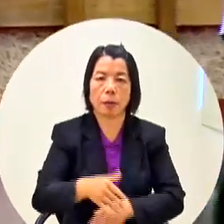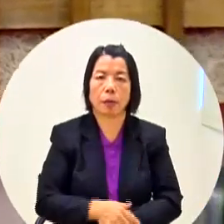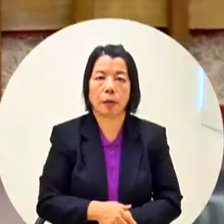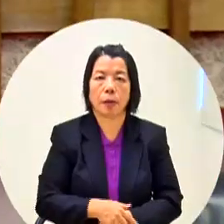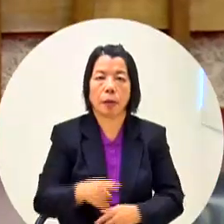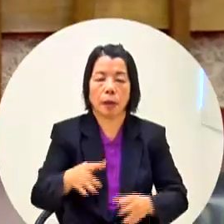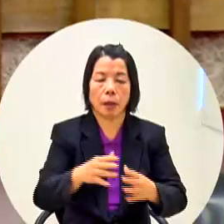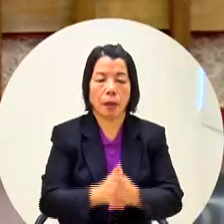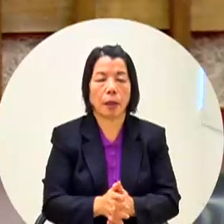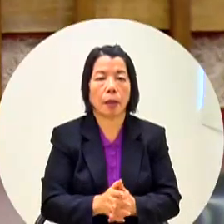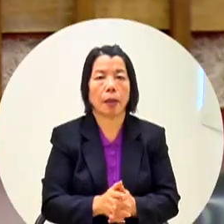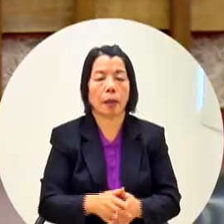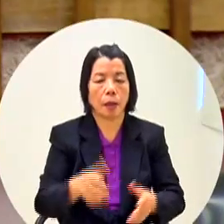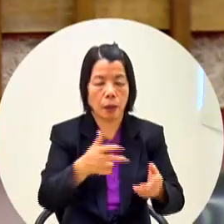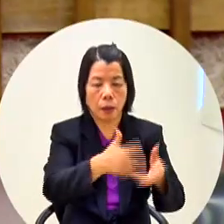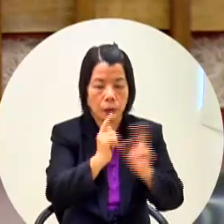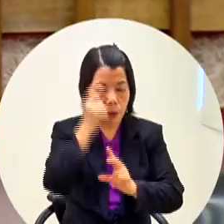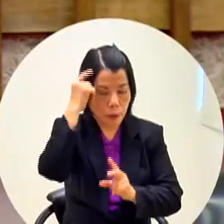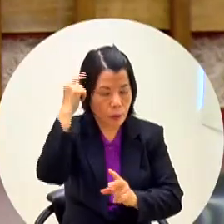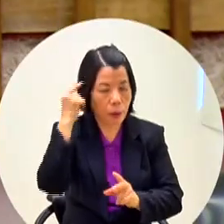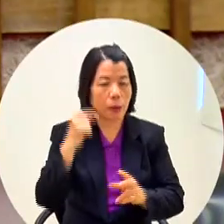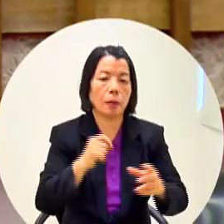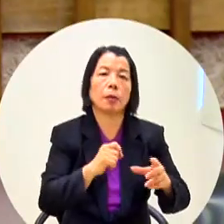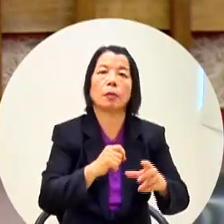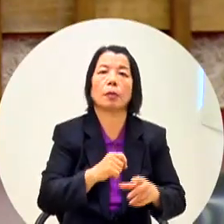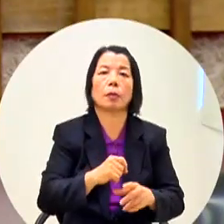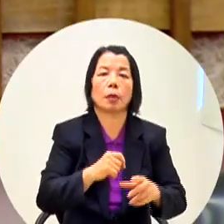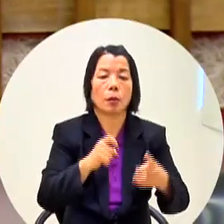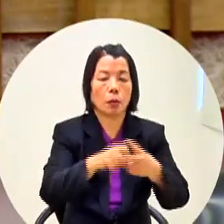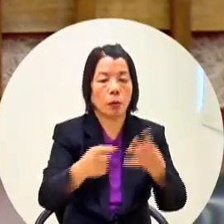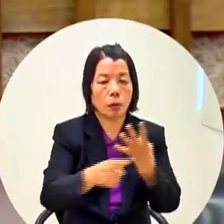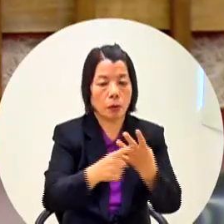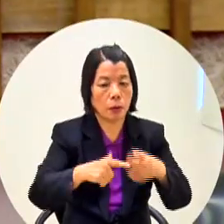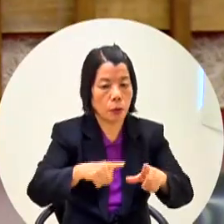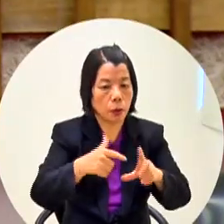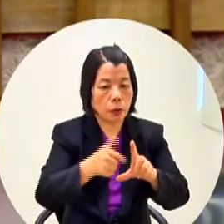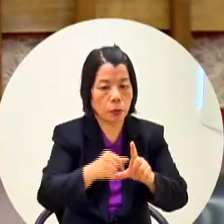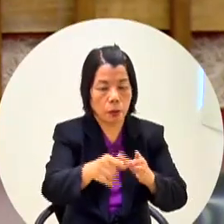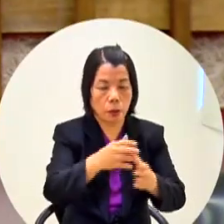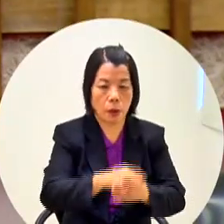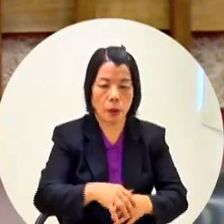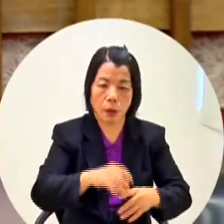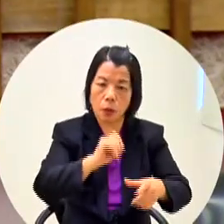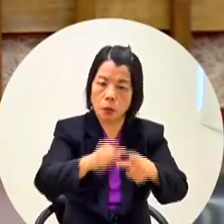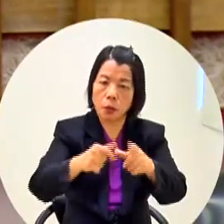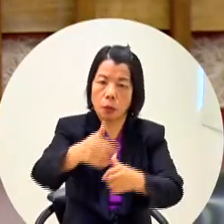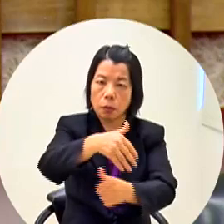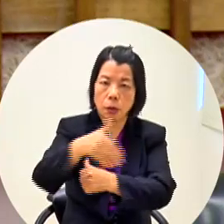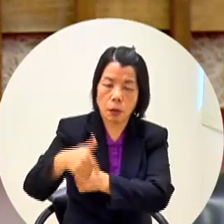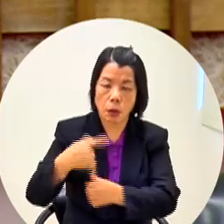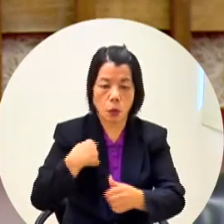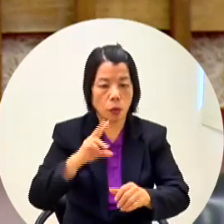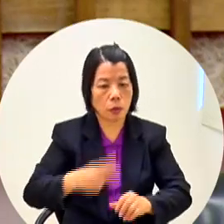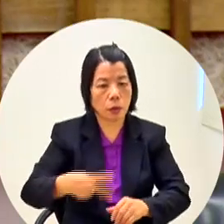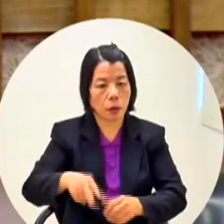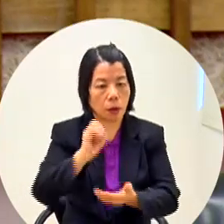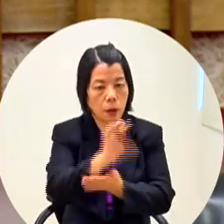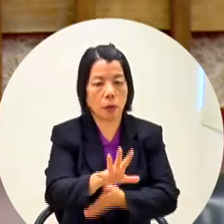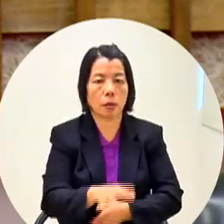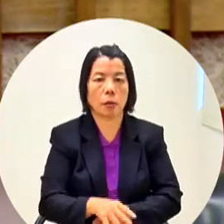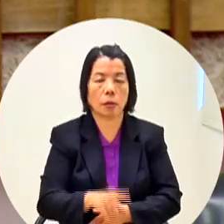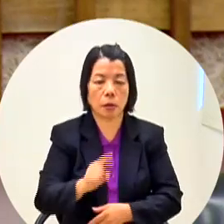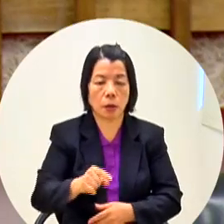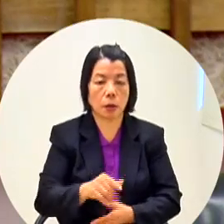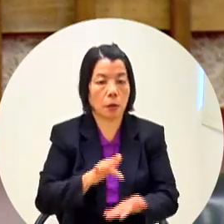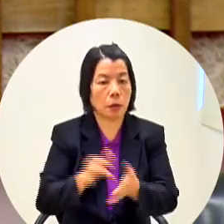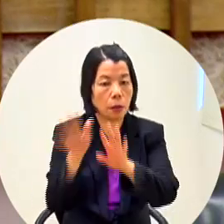工业园区，然后很多人要招商，我还在这里跟市长很再一次提醒，这次的疫情我